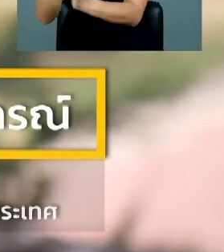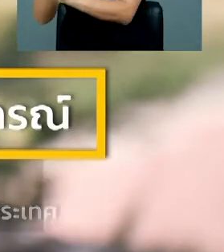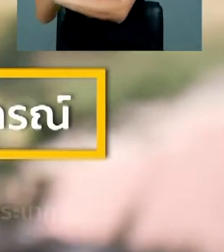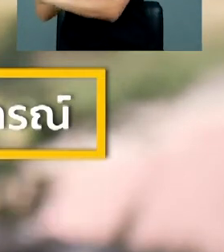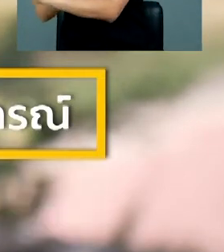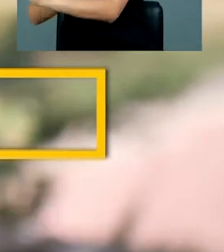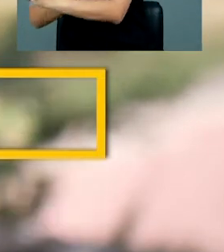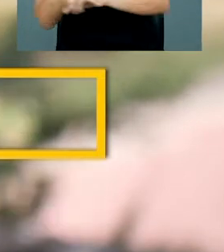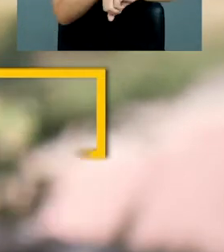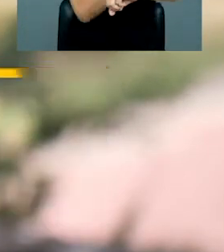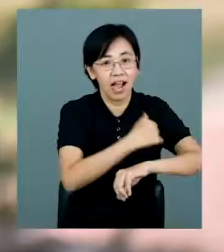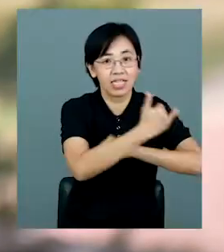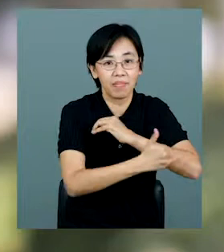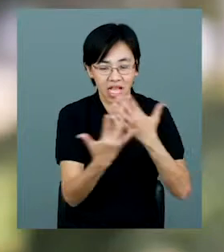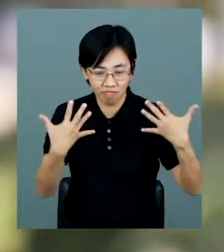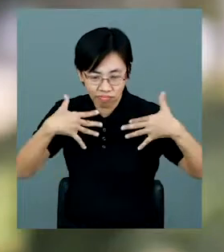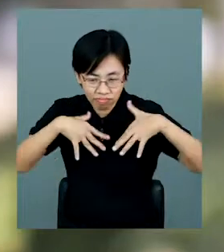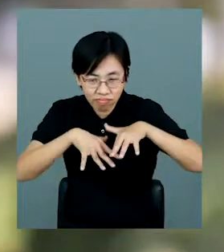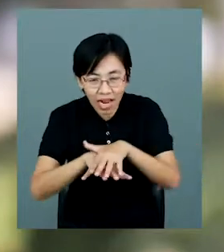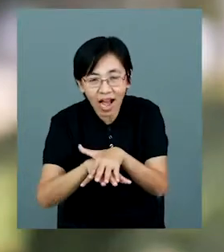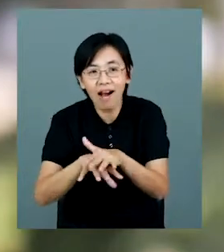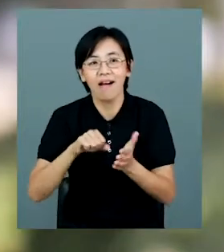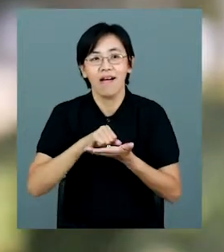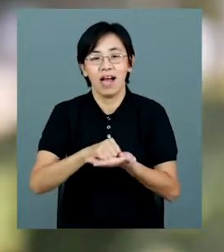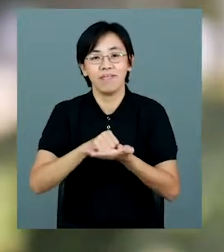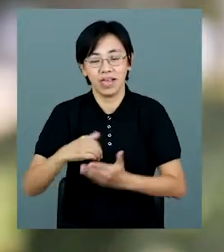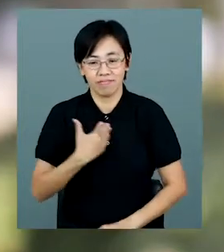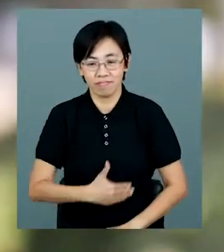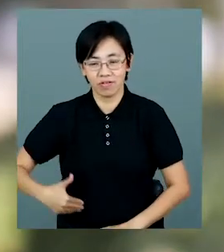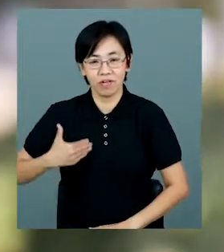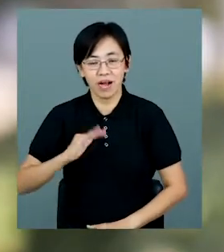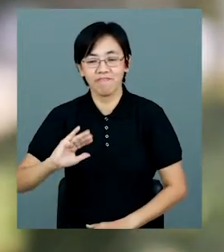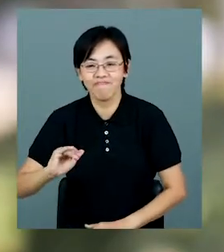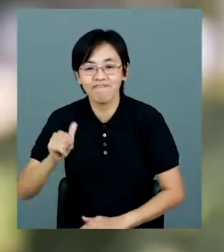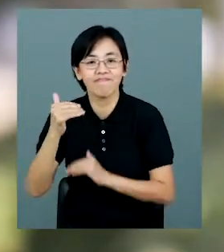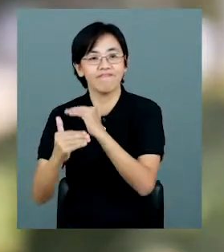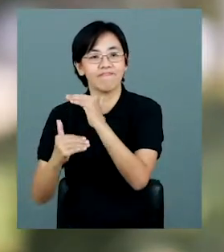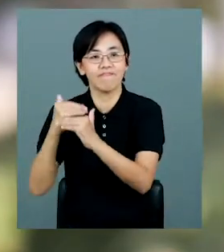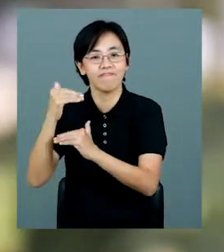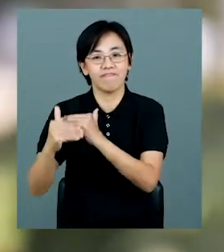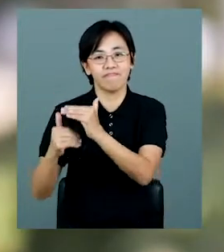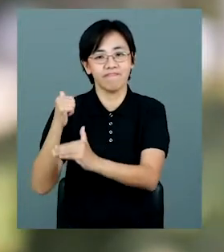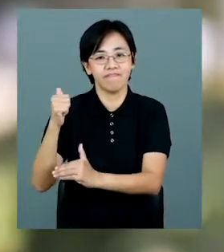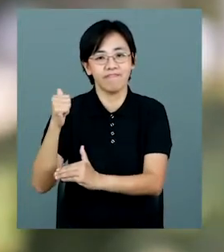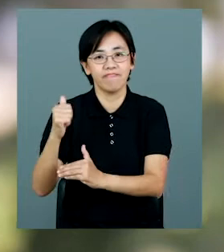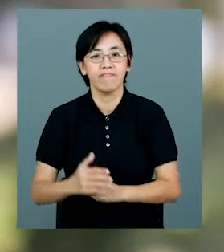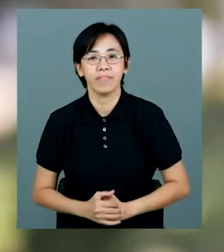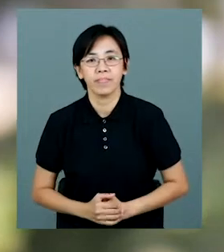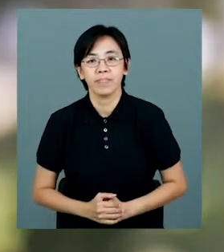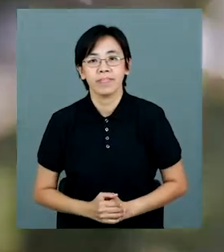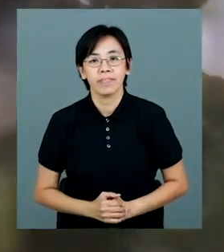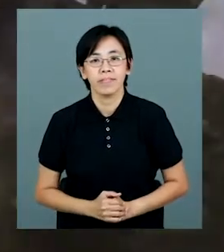ลากรทางการแพทย์และก็แรงงานข้ามชาติเพื่อนำไปสู่การให้บริการทางสุขภาพที่ดีขึ้นแล้วก็มีประสิทธิภ